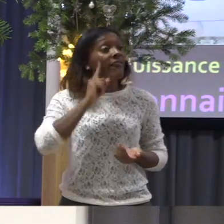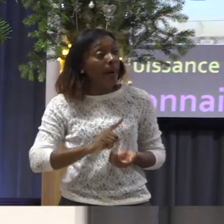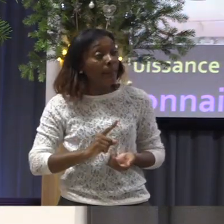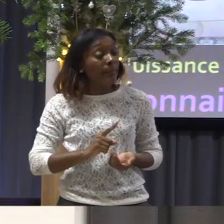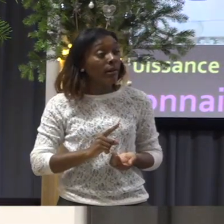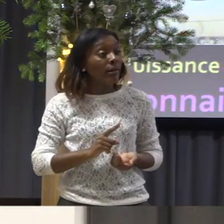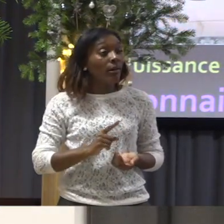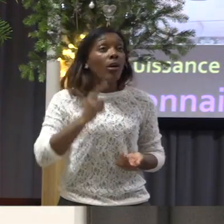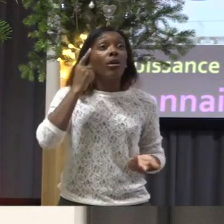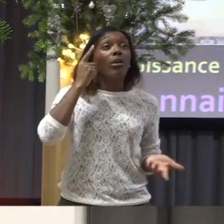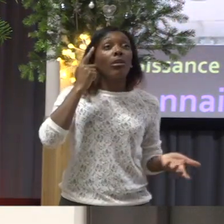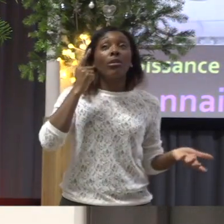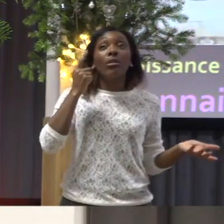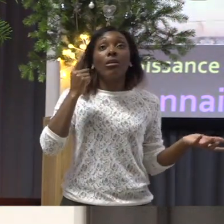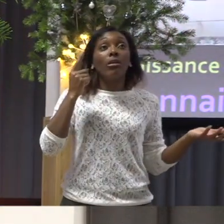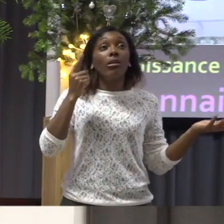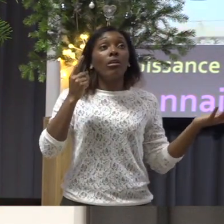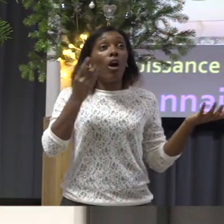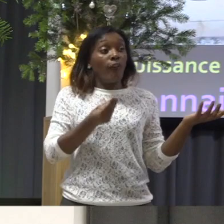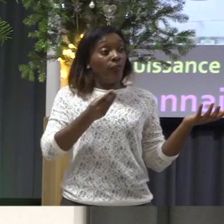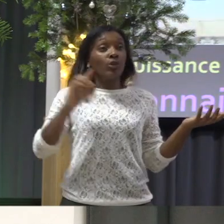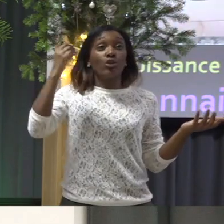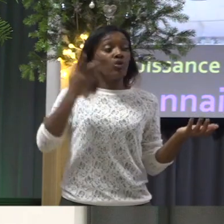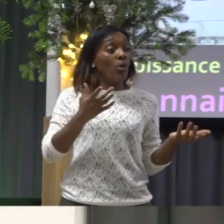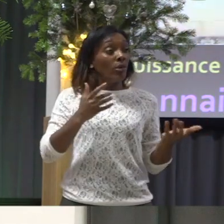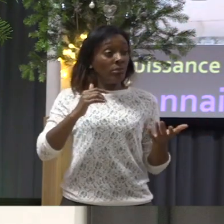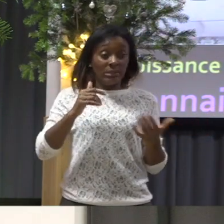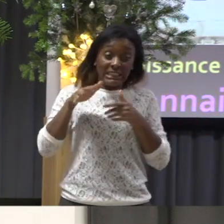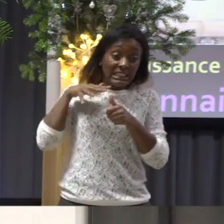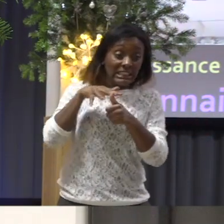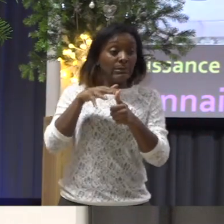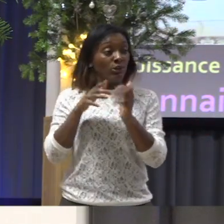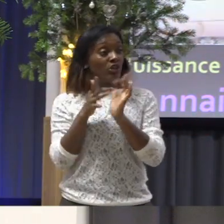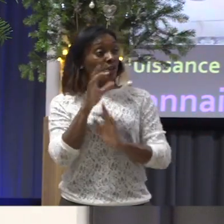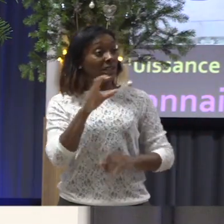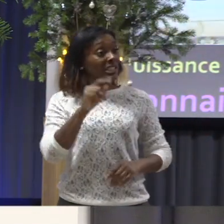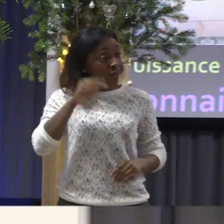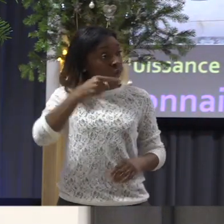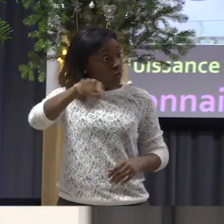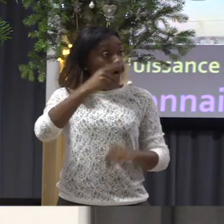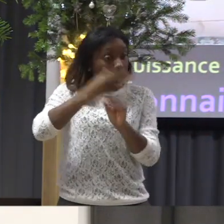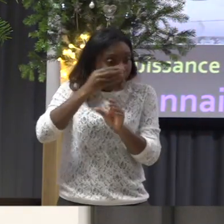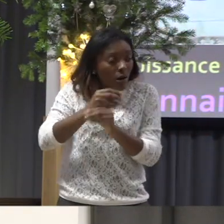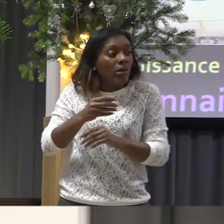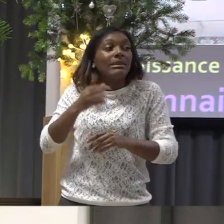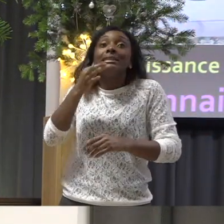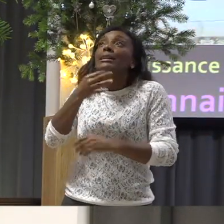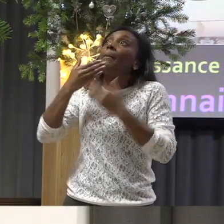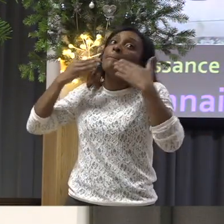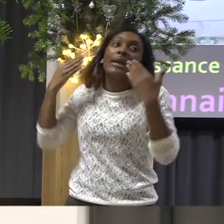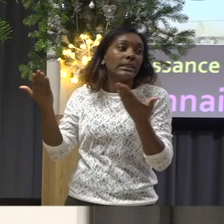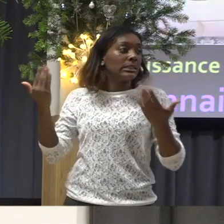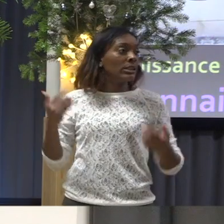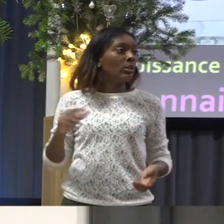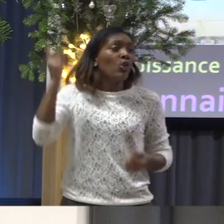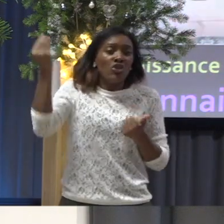croyants et enfants de Dieu, disciples de Jésus-Christ, nous sommes appelés à reconnaître les